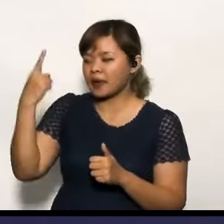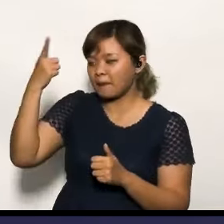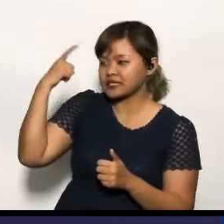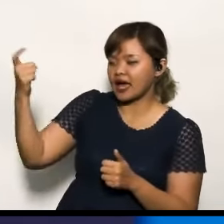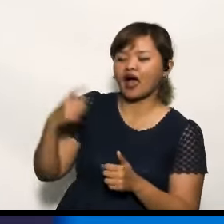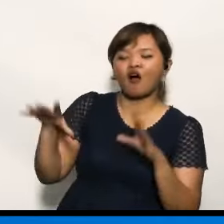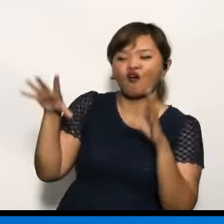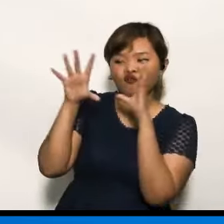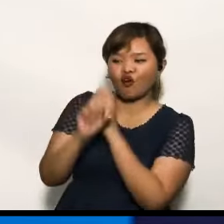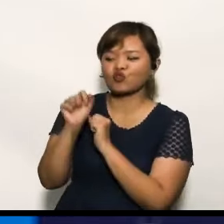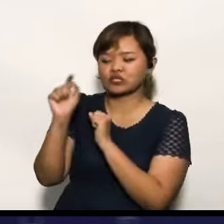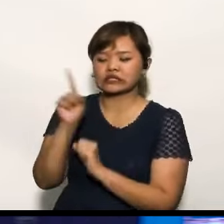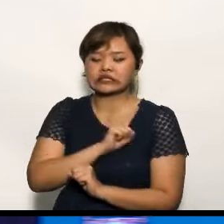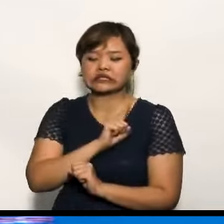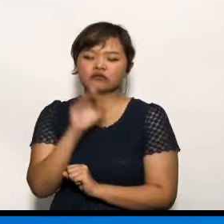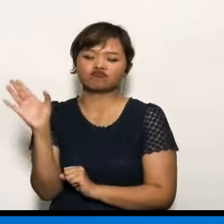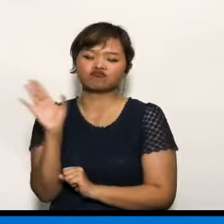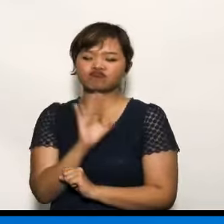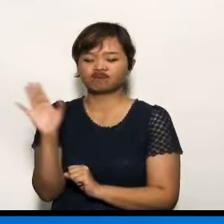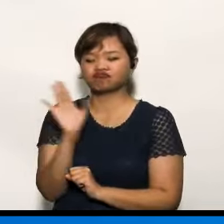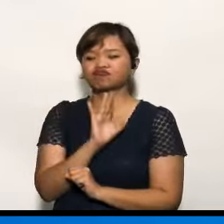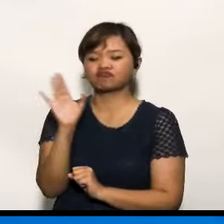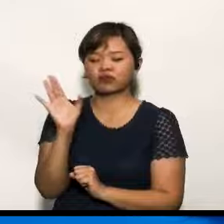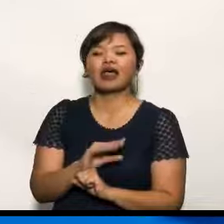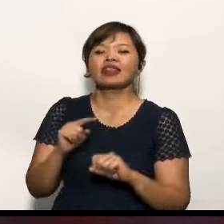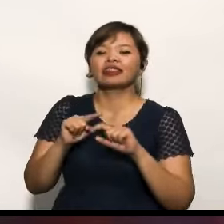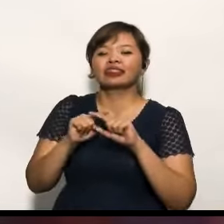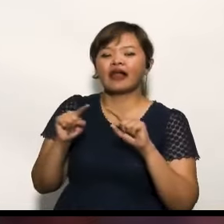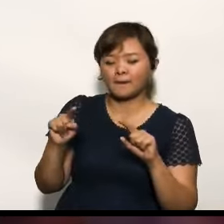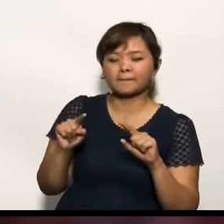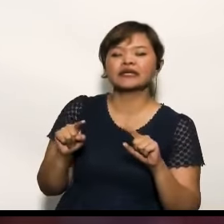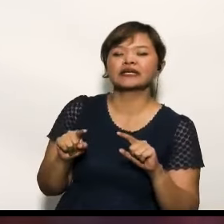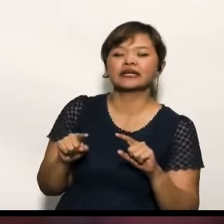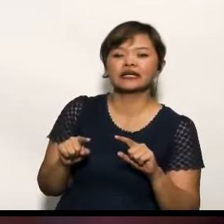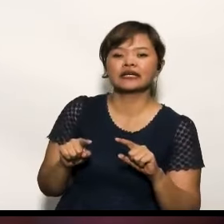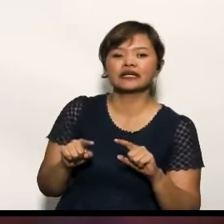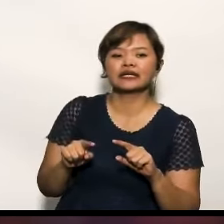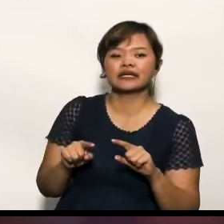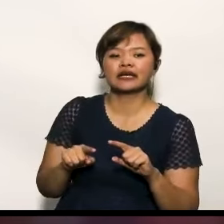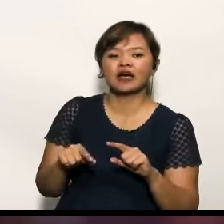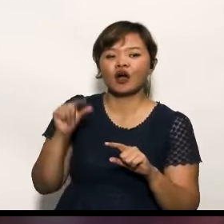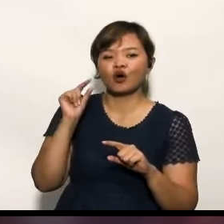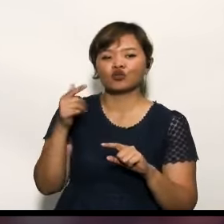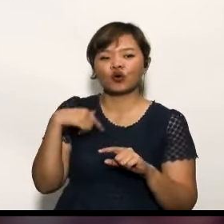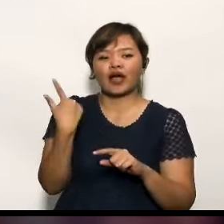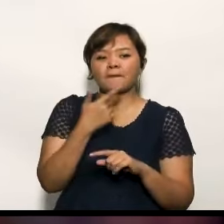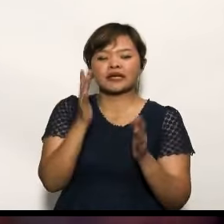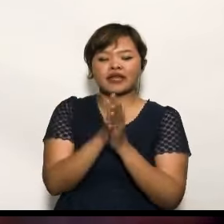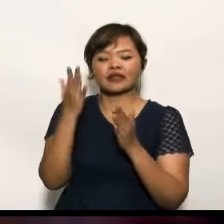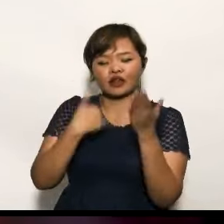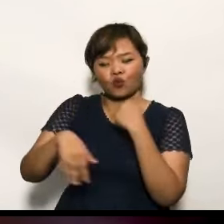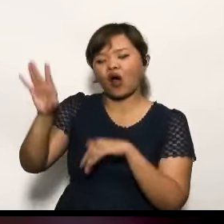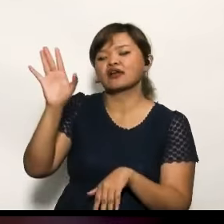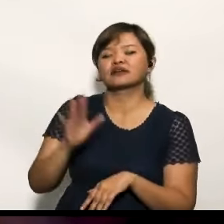the focus, fokusnya bukan diri kami semata, tapi dari kami keluar kepada